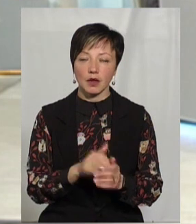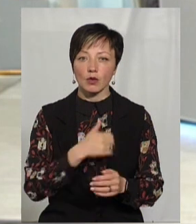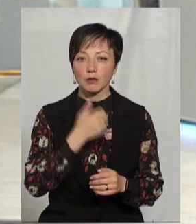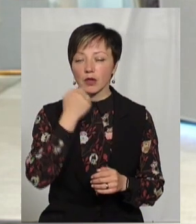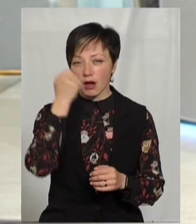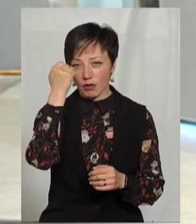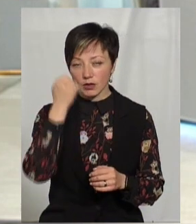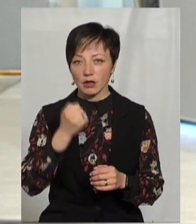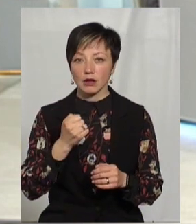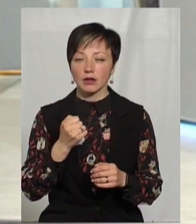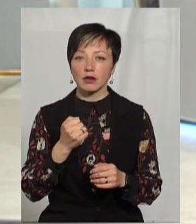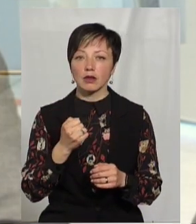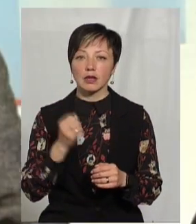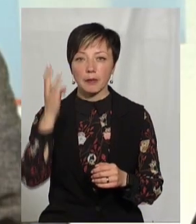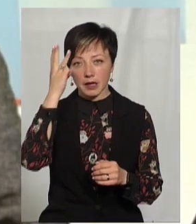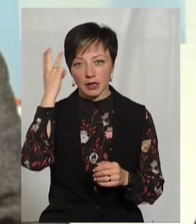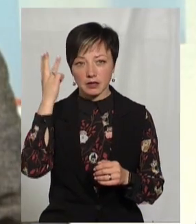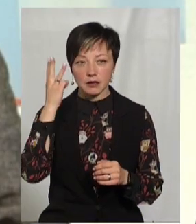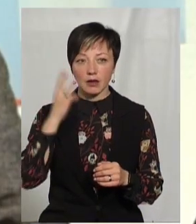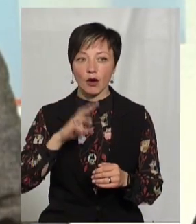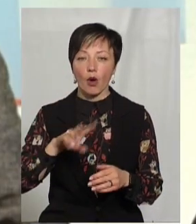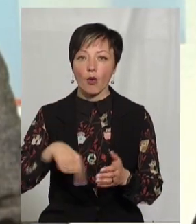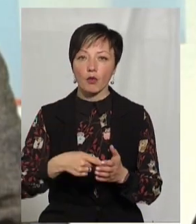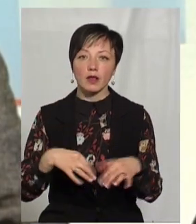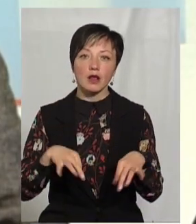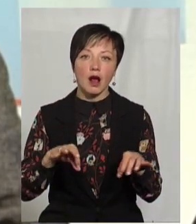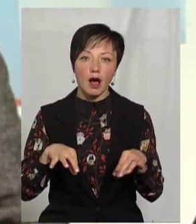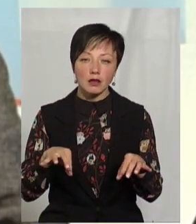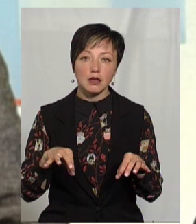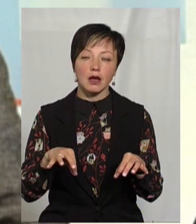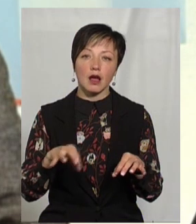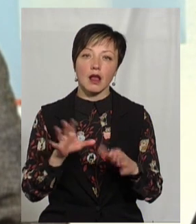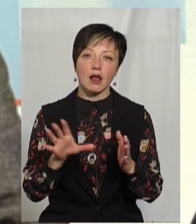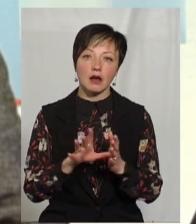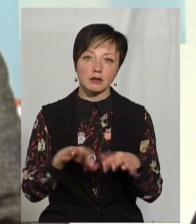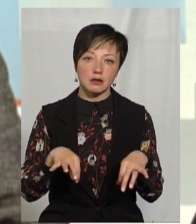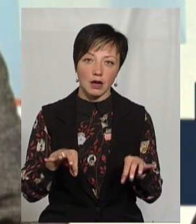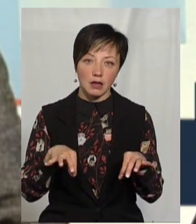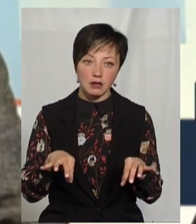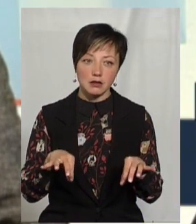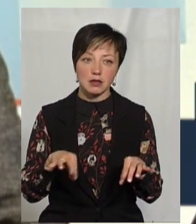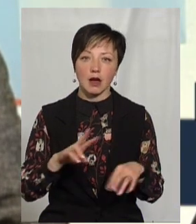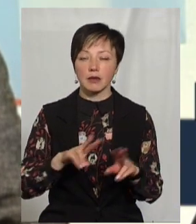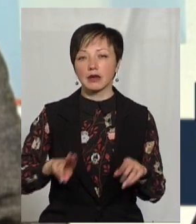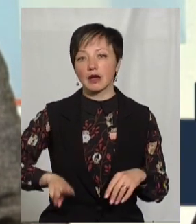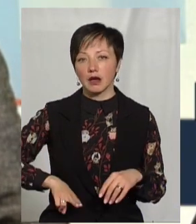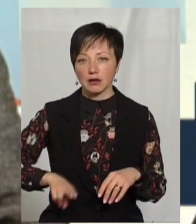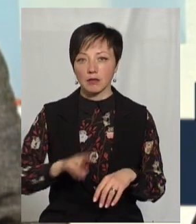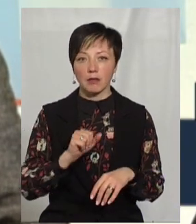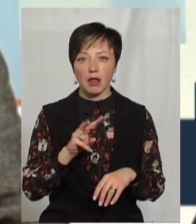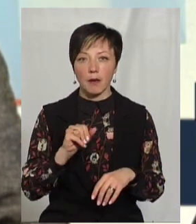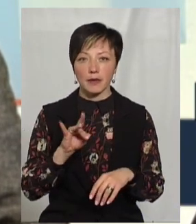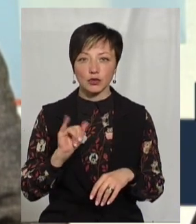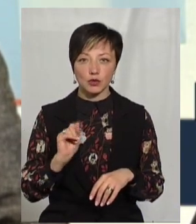Хочеться подякувати, користуючись нагодою, Хмельницький комунтранс, підприємство «Електротранс», в лиці директора